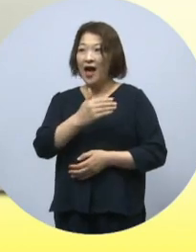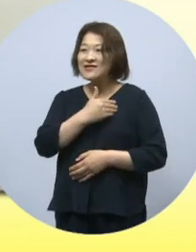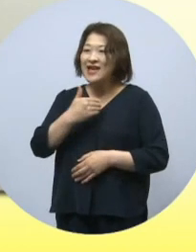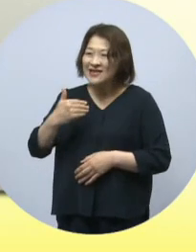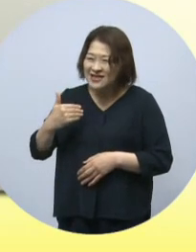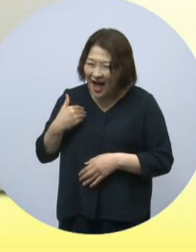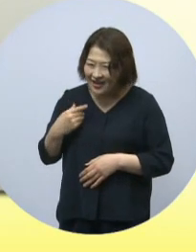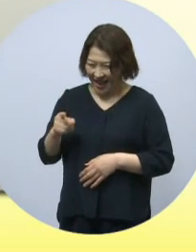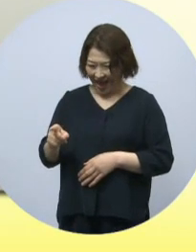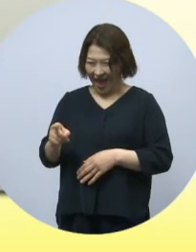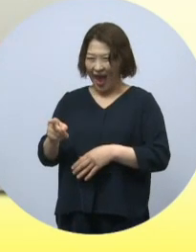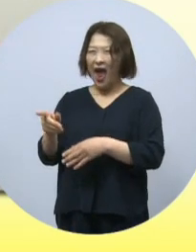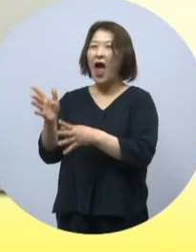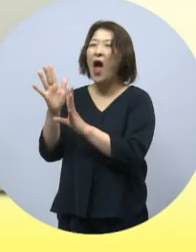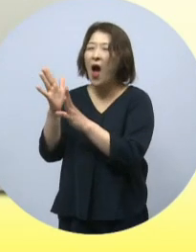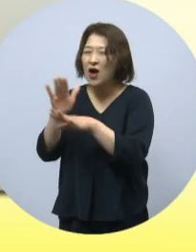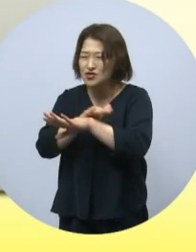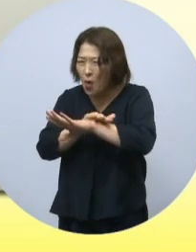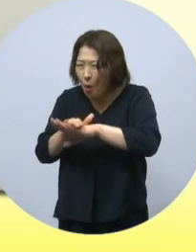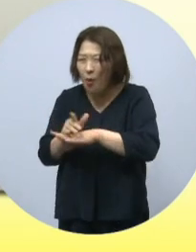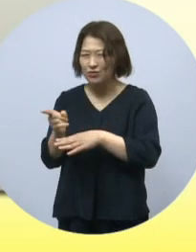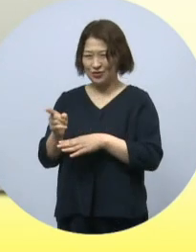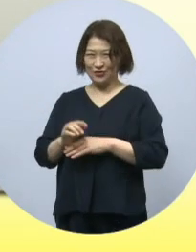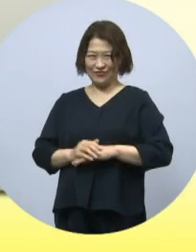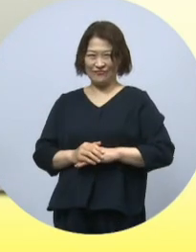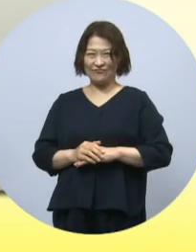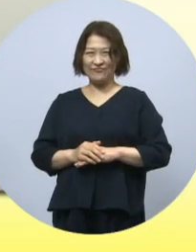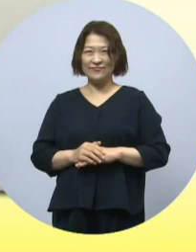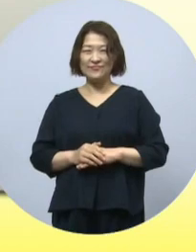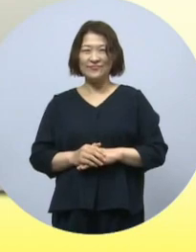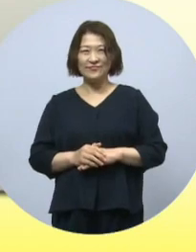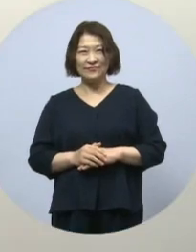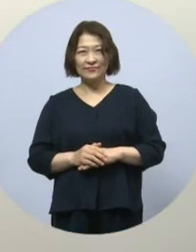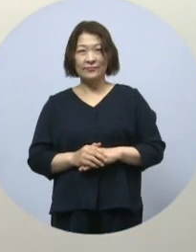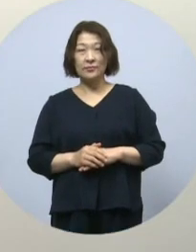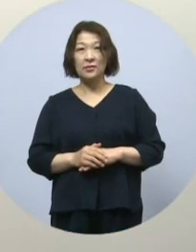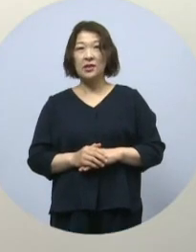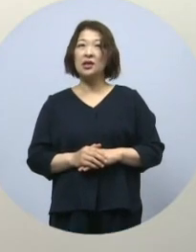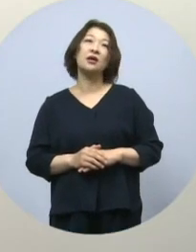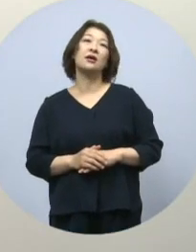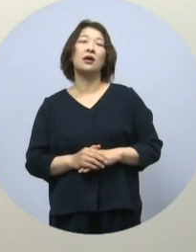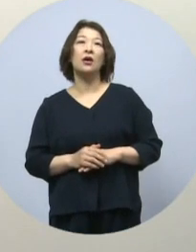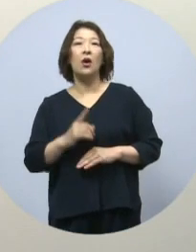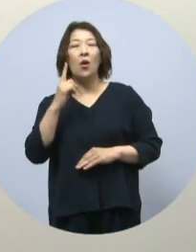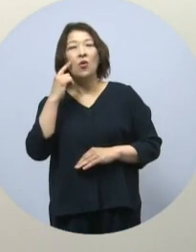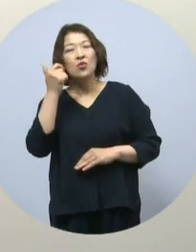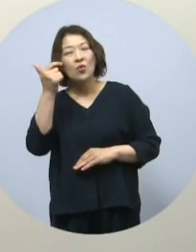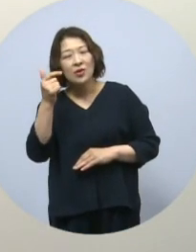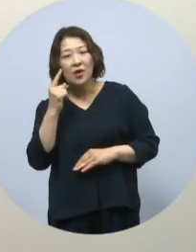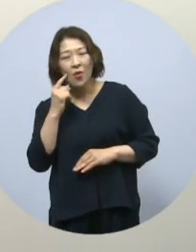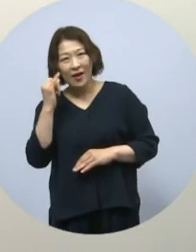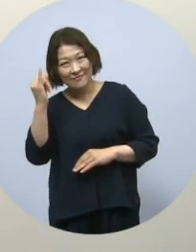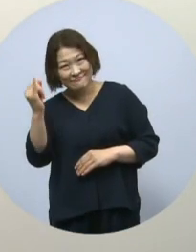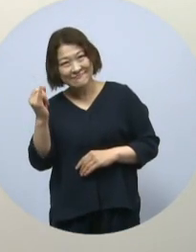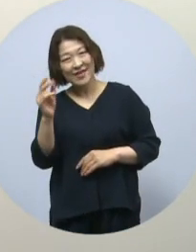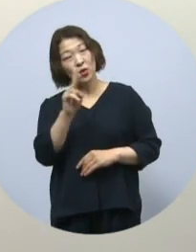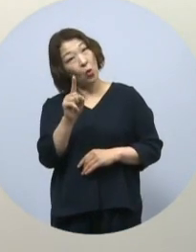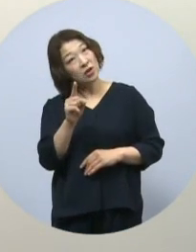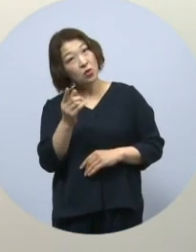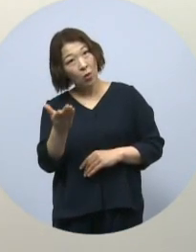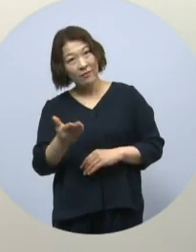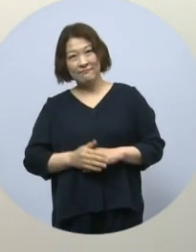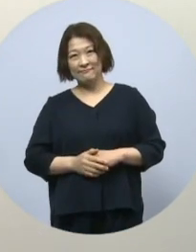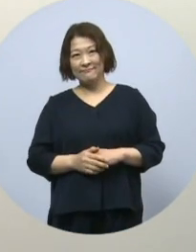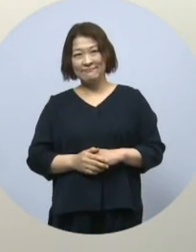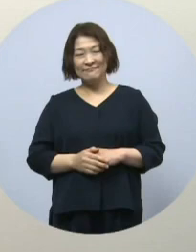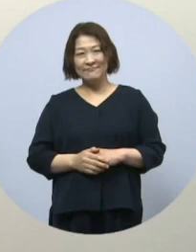できたね、うん、上手によくできました。 はい、 子育て中のお母さん、お父さん、いかがでした